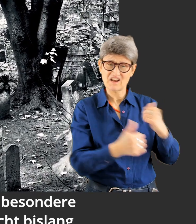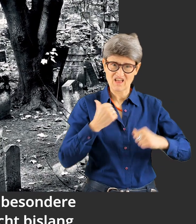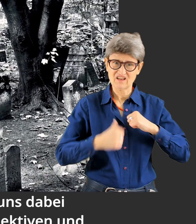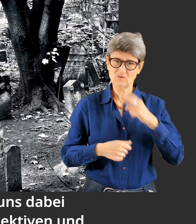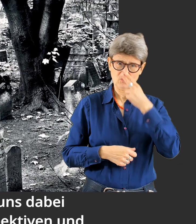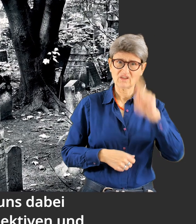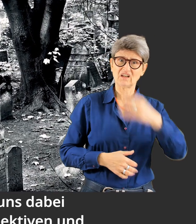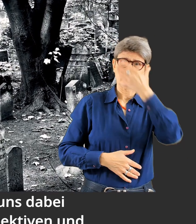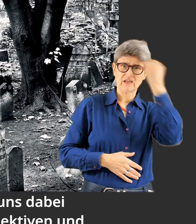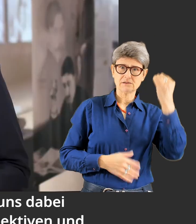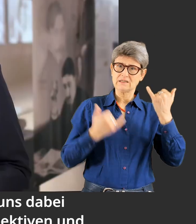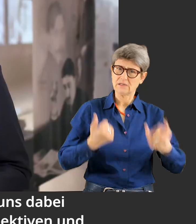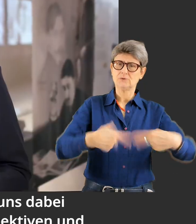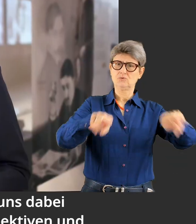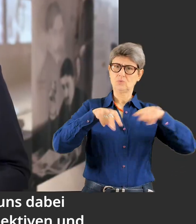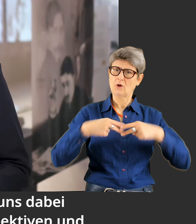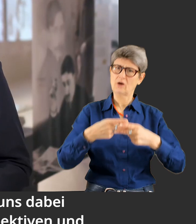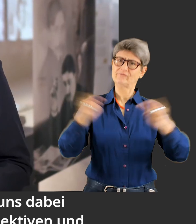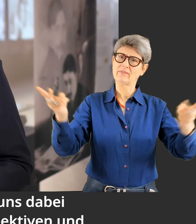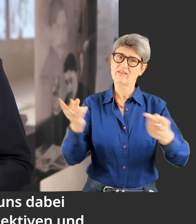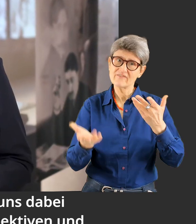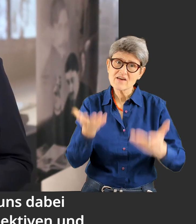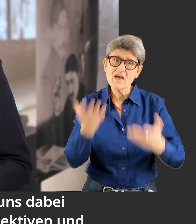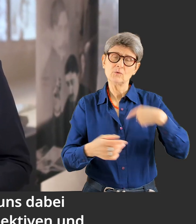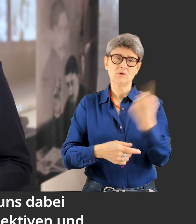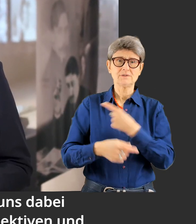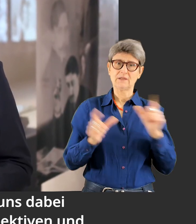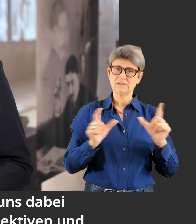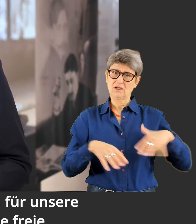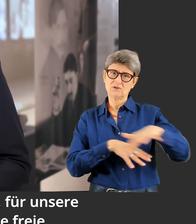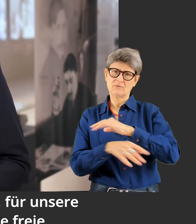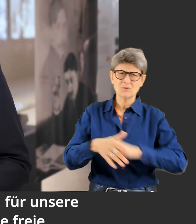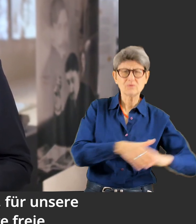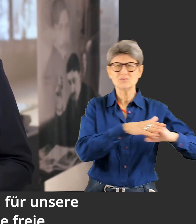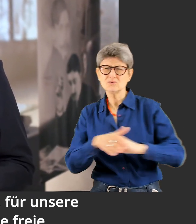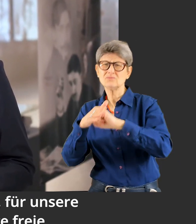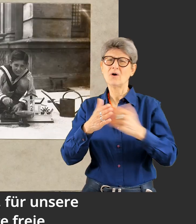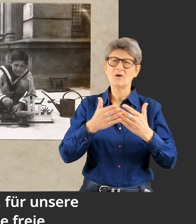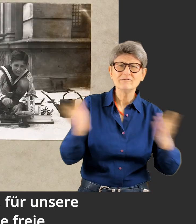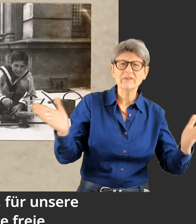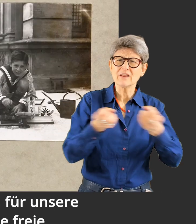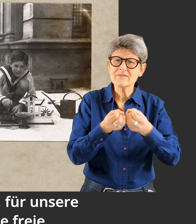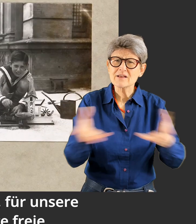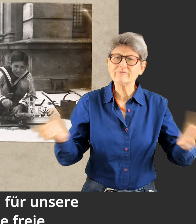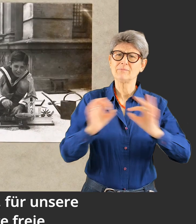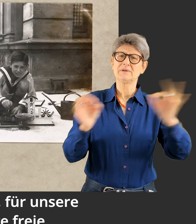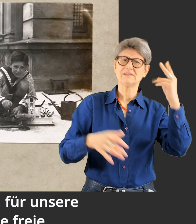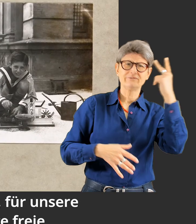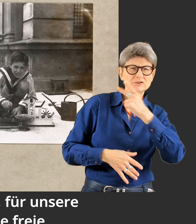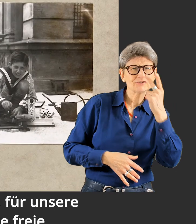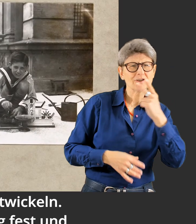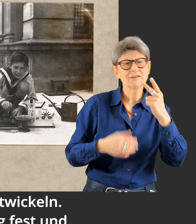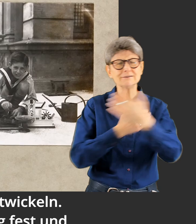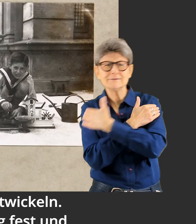bislang vergessenen Fotografen uns dabei helfen werden, bessere Perspektiven und Einsichten für unsere offene, für unsere vielfältige und für